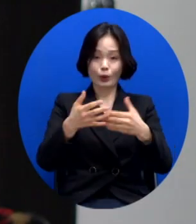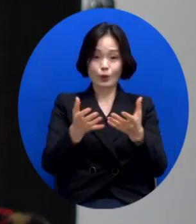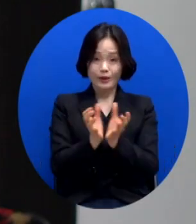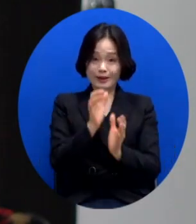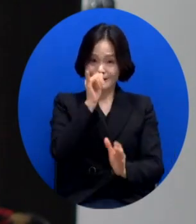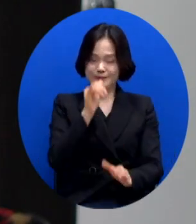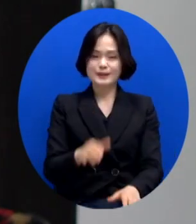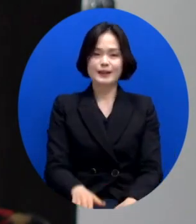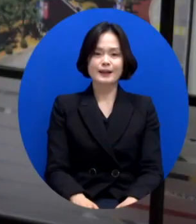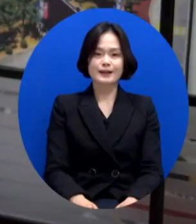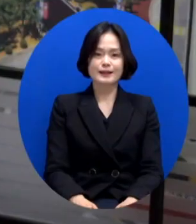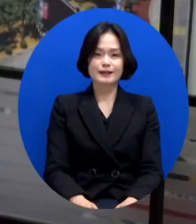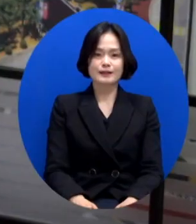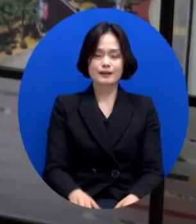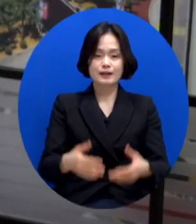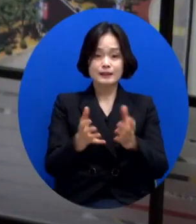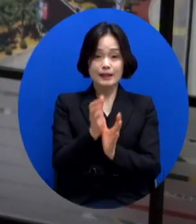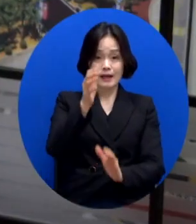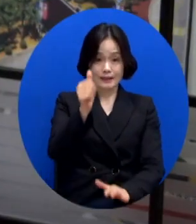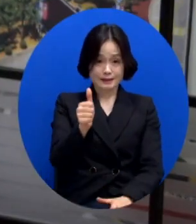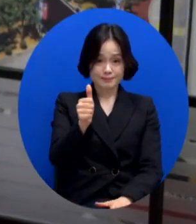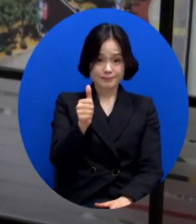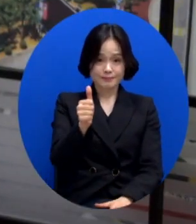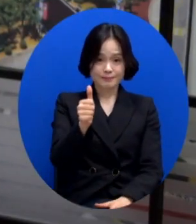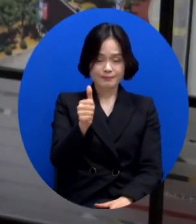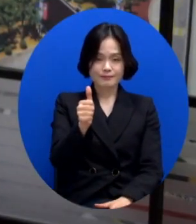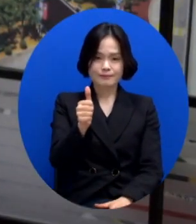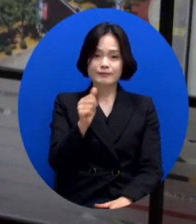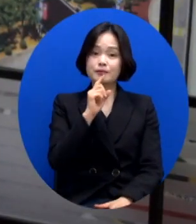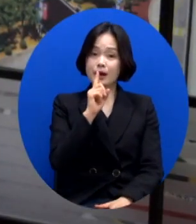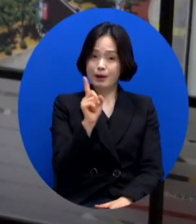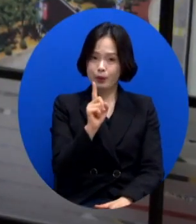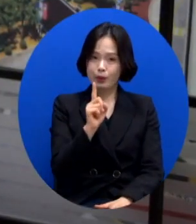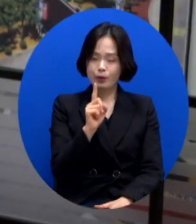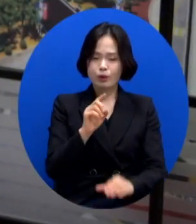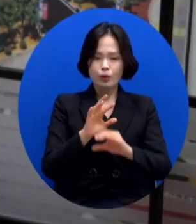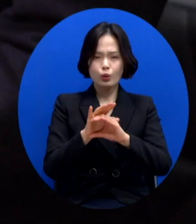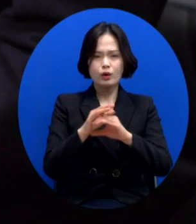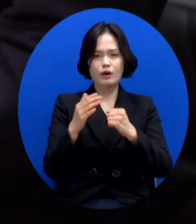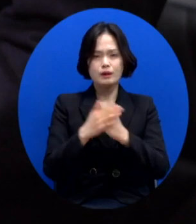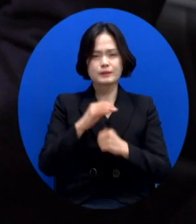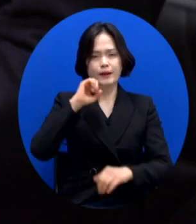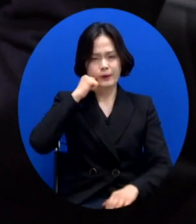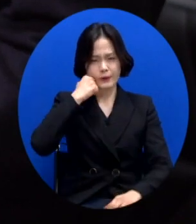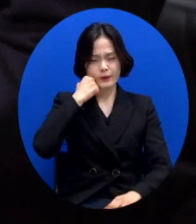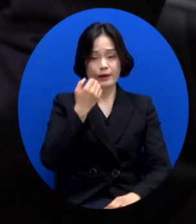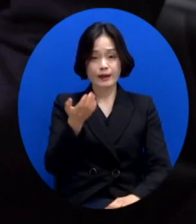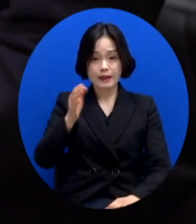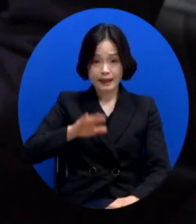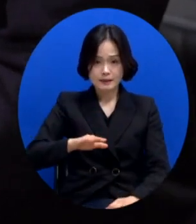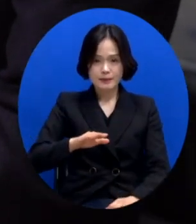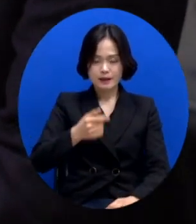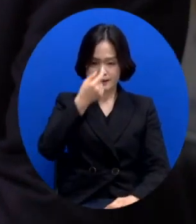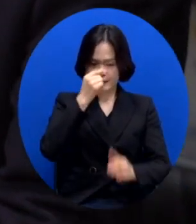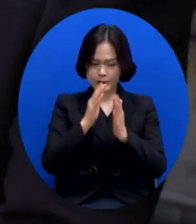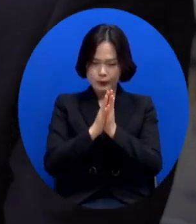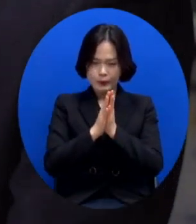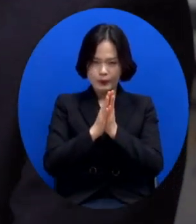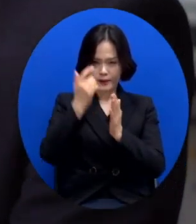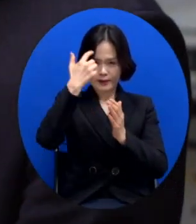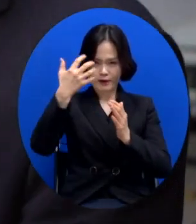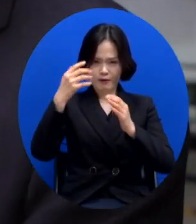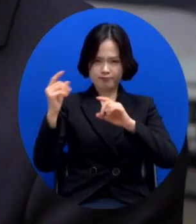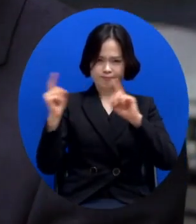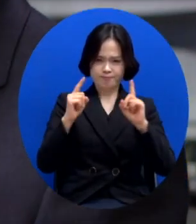예장 백석 총회 의장 종현 총회장은 코로나 일고 등으로 어려운 시기지만 이런 때일수록 기도로 깨어 있어야 한다 며